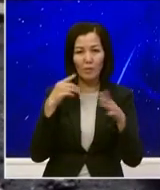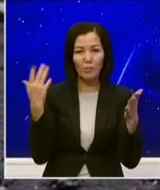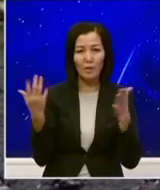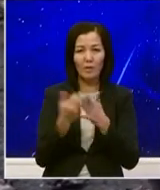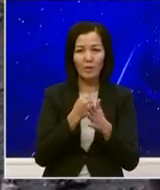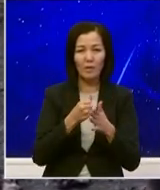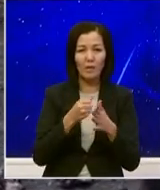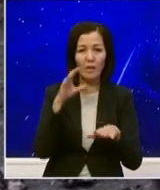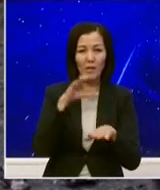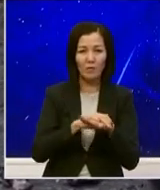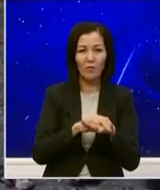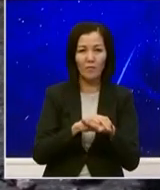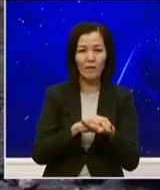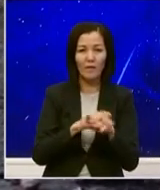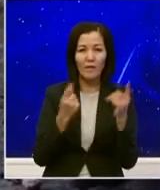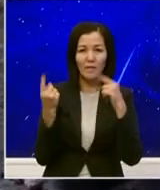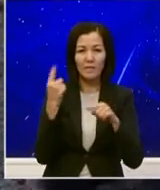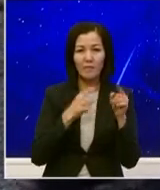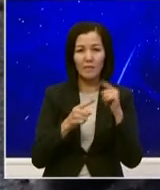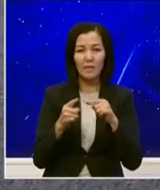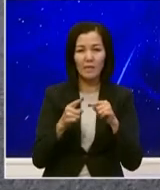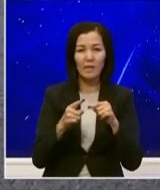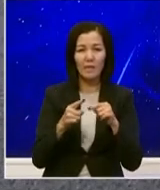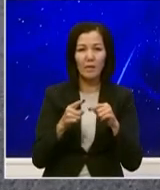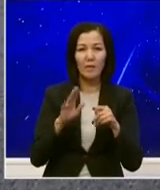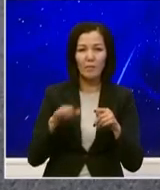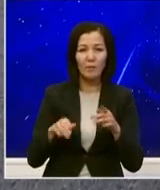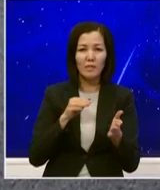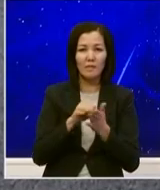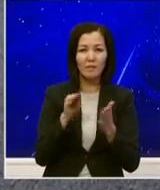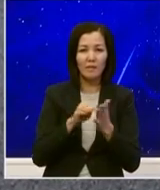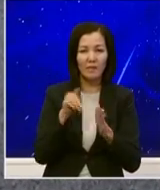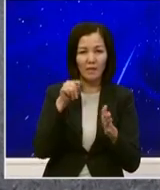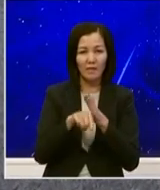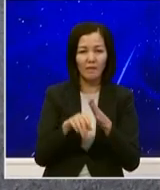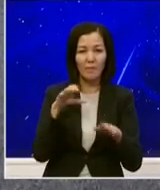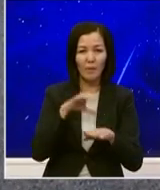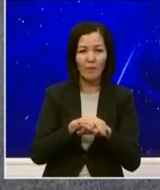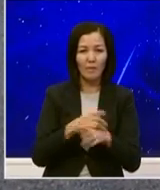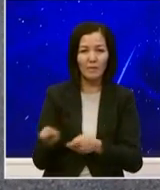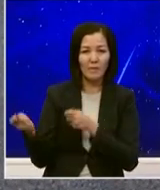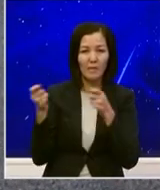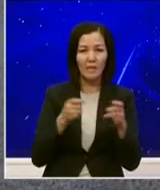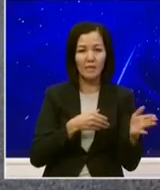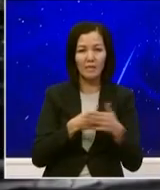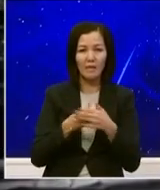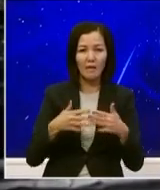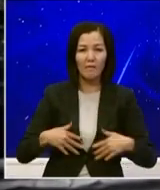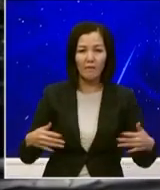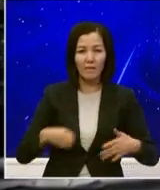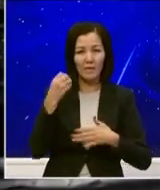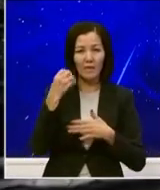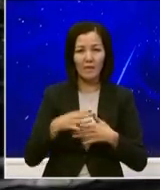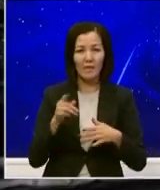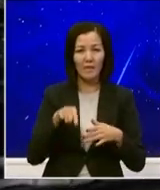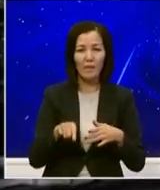их отлова. Они изобрели специальные ловушки. После того, как свиньи в них попадают, их доставляют в закрытые ветеринарные центры